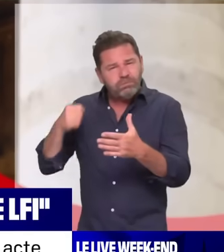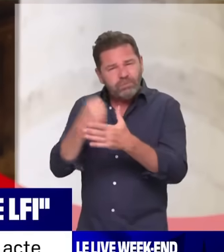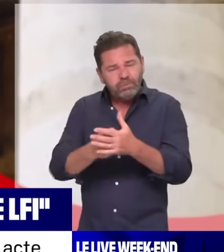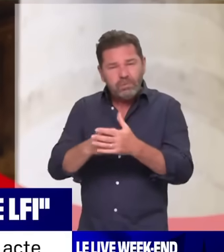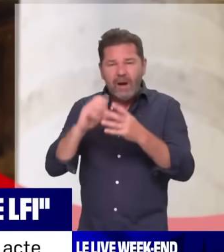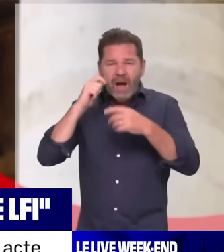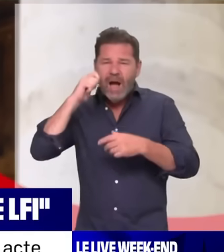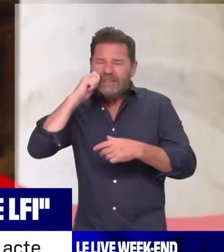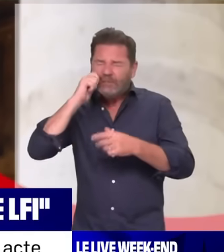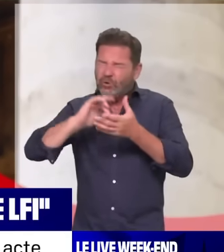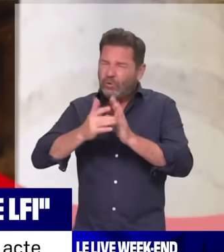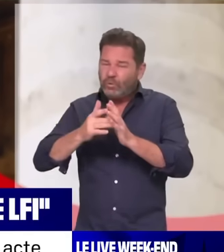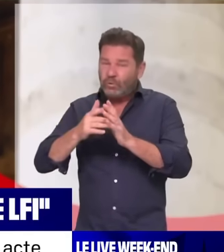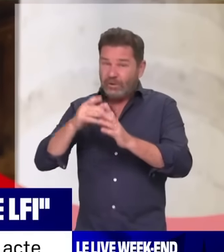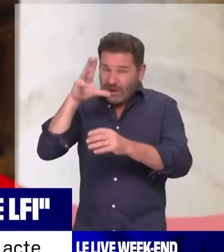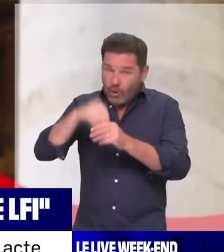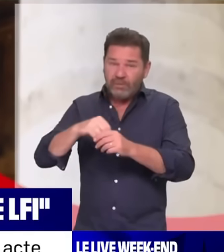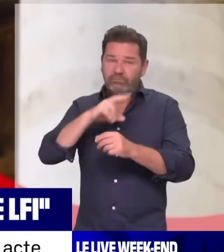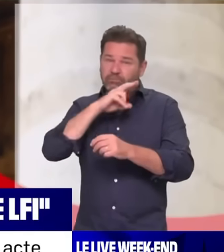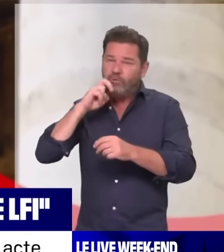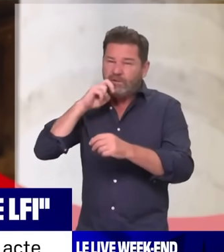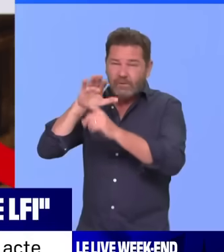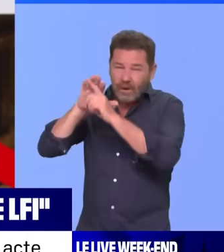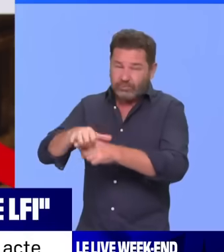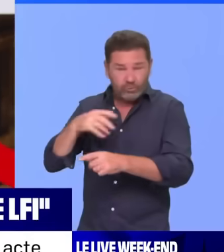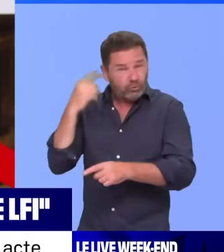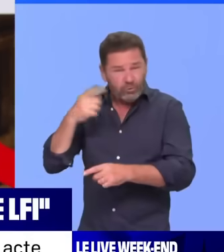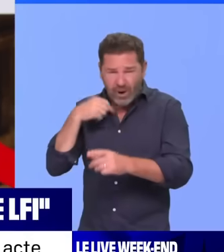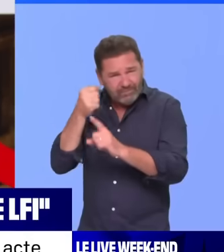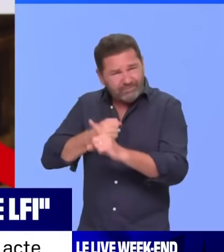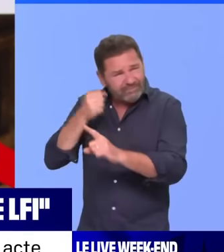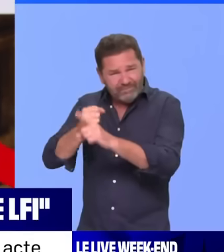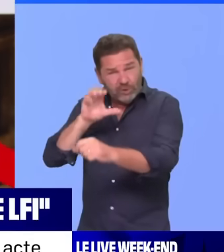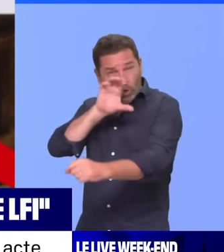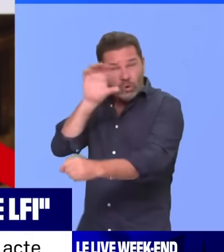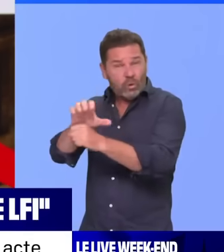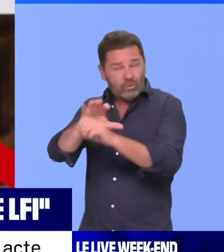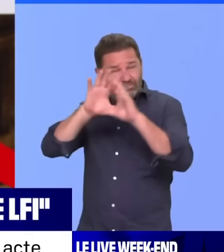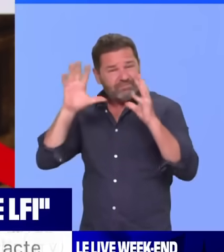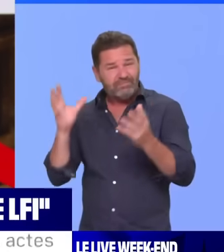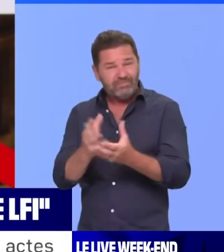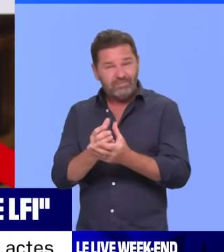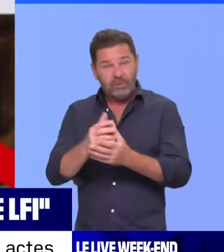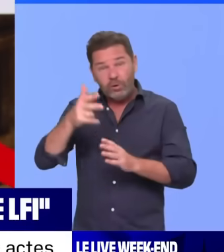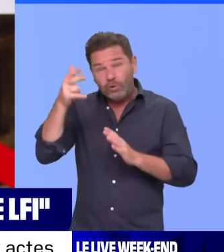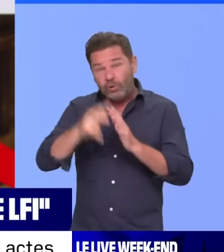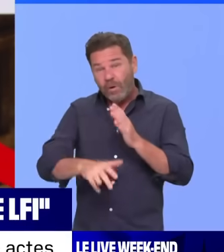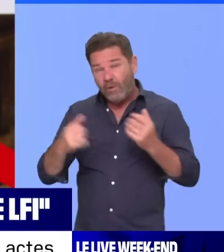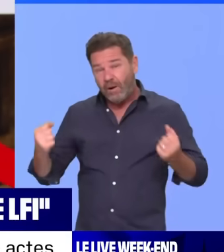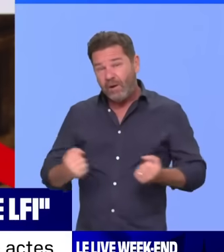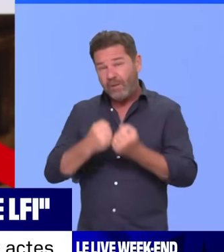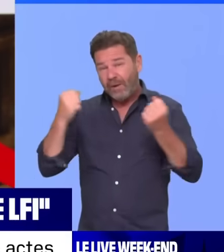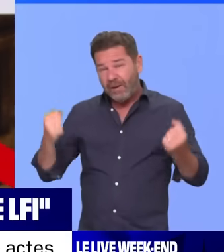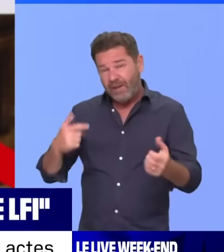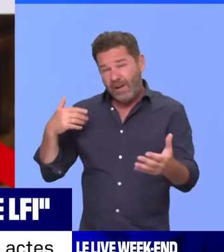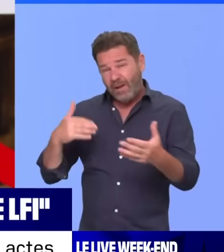racisme et en particulier l'antisémitisme et vous savez à quel point je vous le dis aussi avec les 3 mois de campagne dans les PES des élections européennes